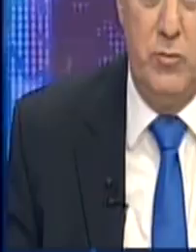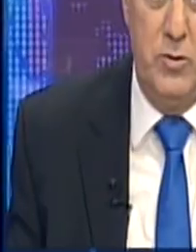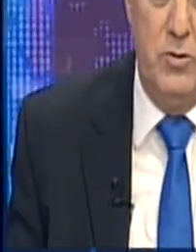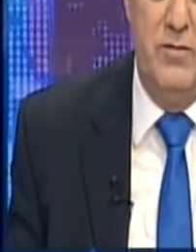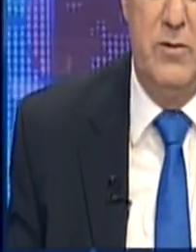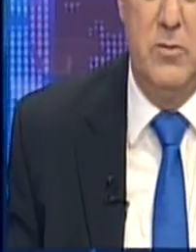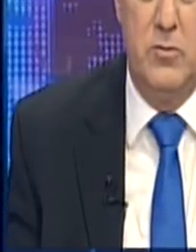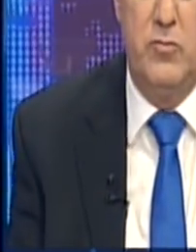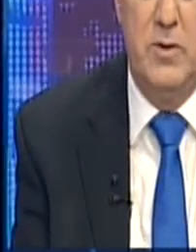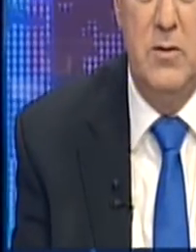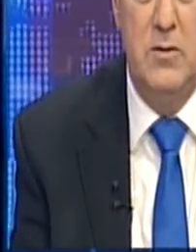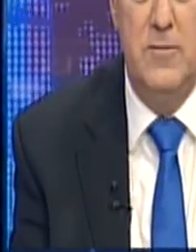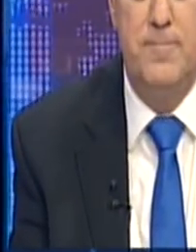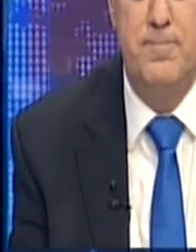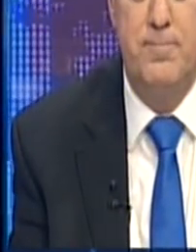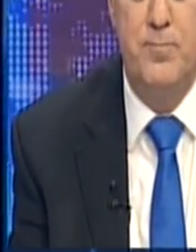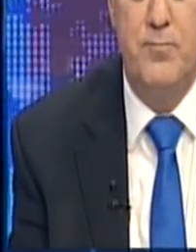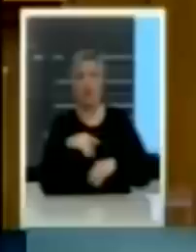να ακούσουμε τον κύριο Λεβέντη και τον κύριο Κουσούμπα.